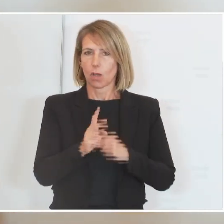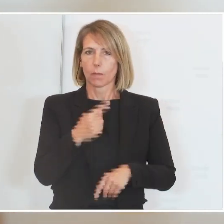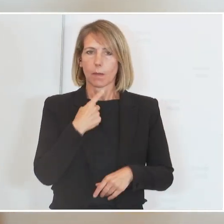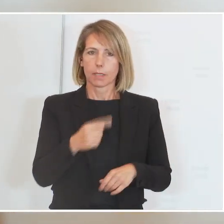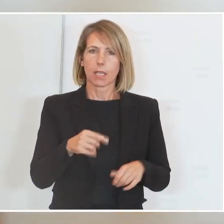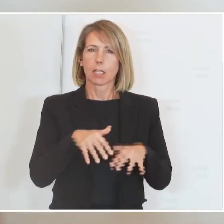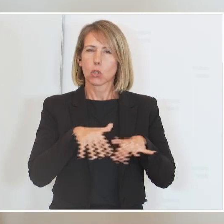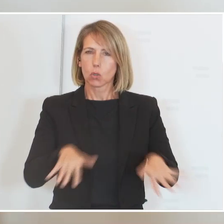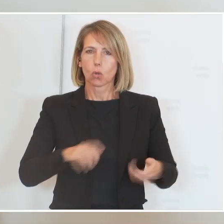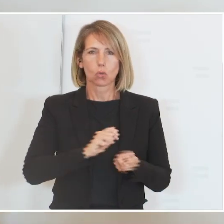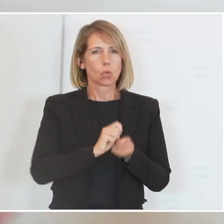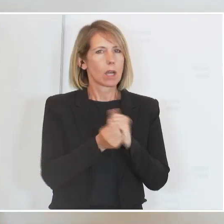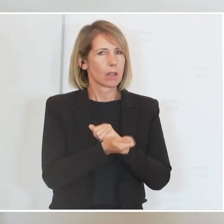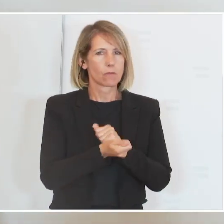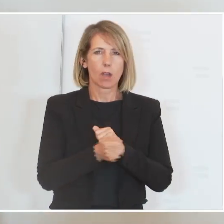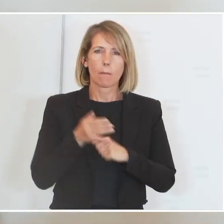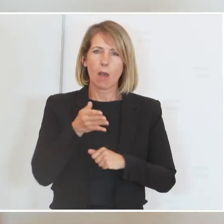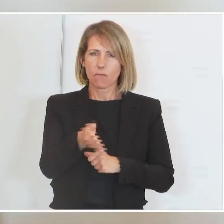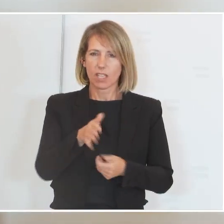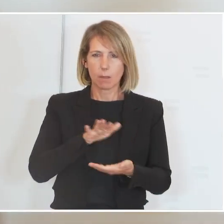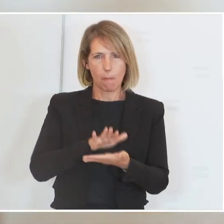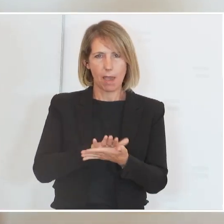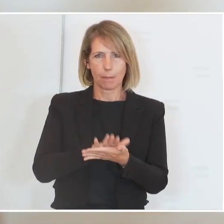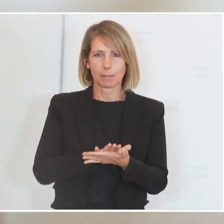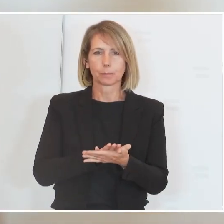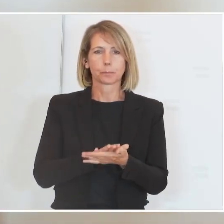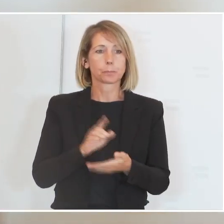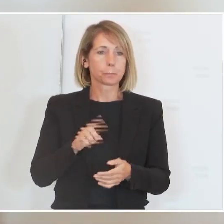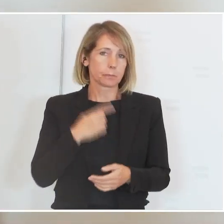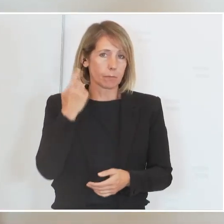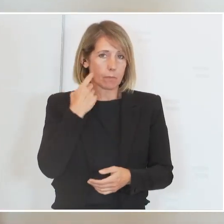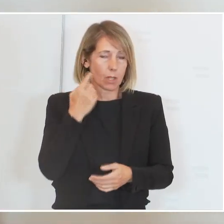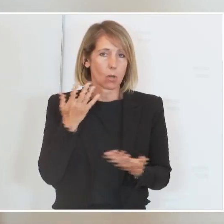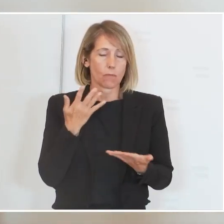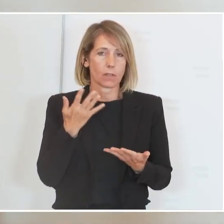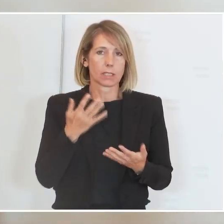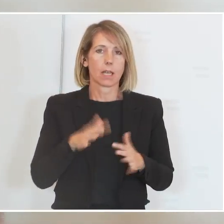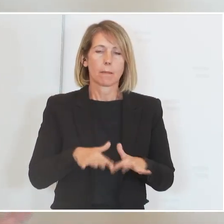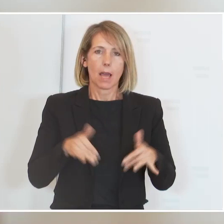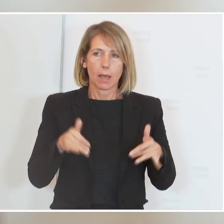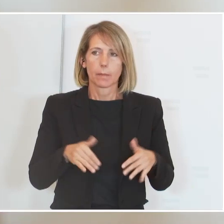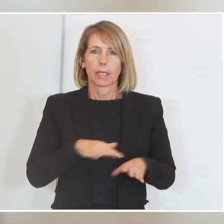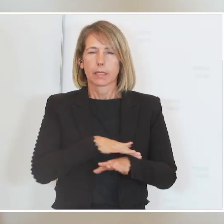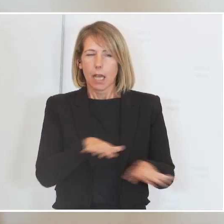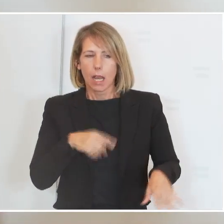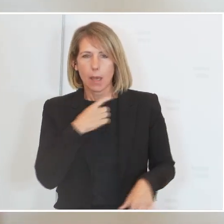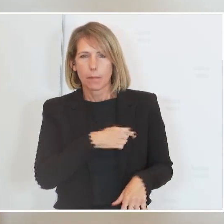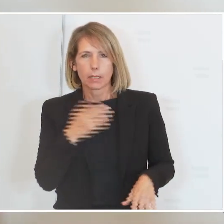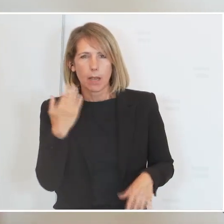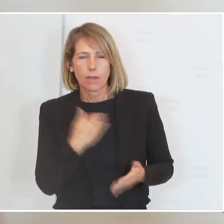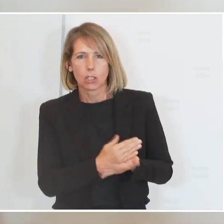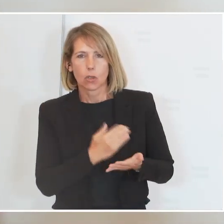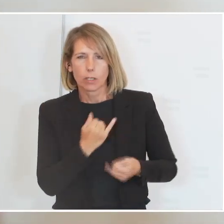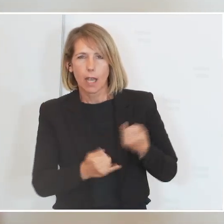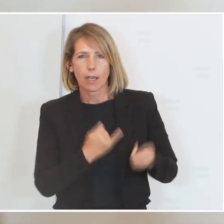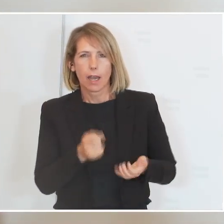Reform, die bleiben wird. Wir hoffen natürlich jetzt auch, dass im Parlament alle Parteien, die das auch gefordert haben in den letzten Jahren,